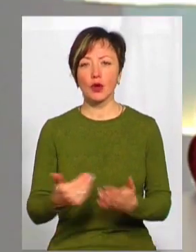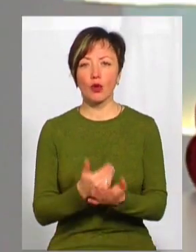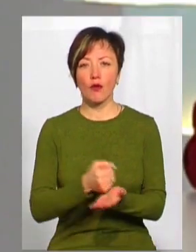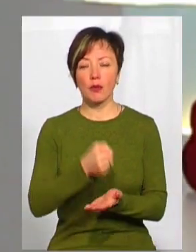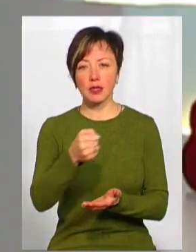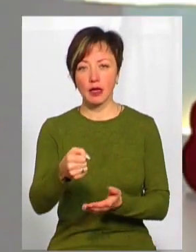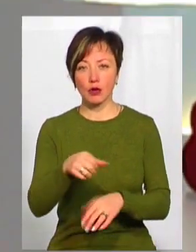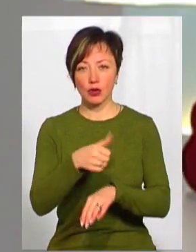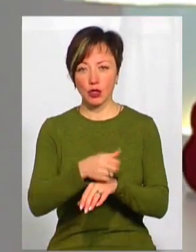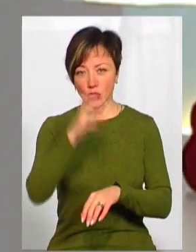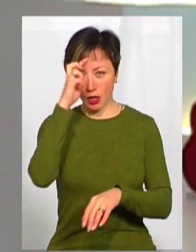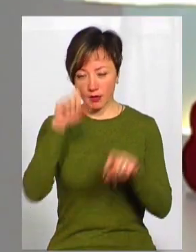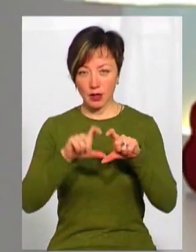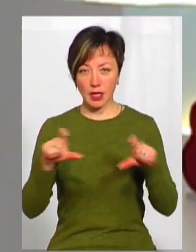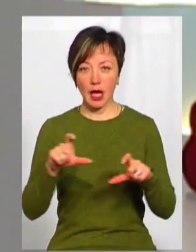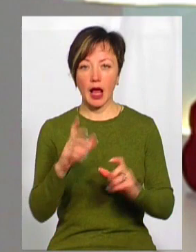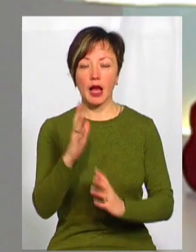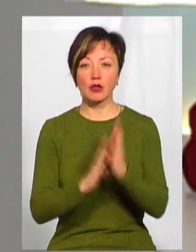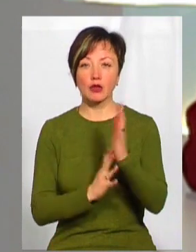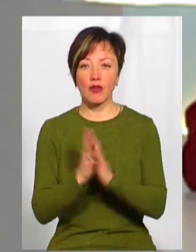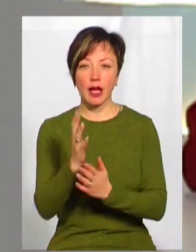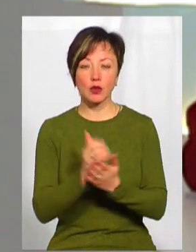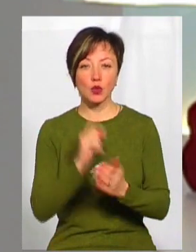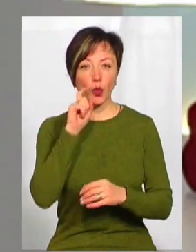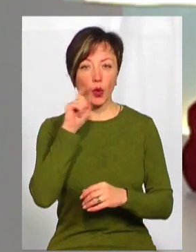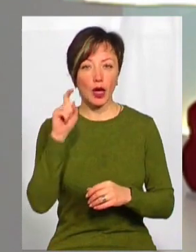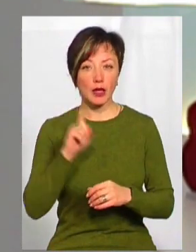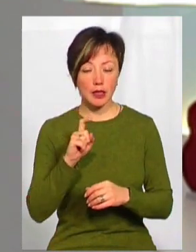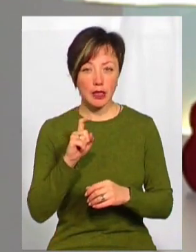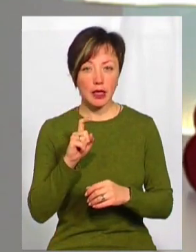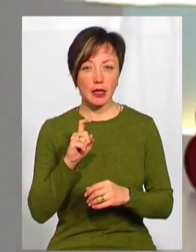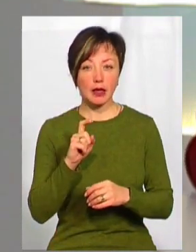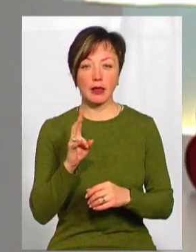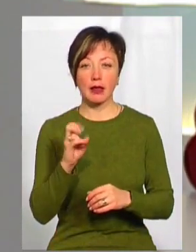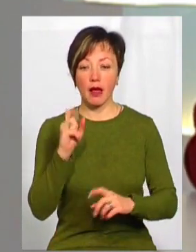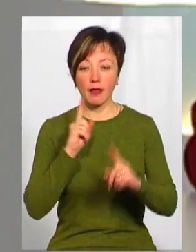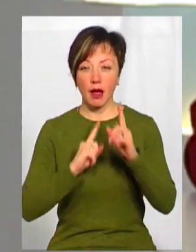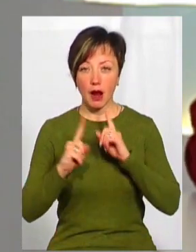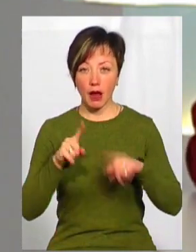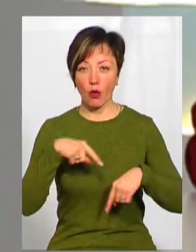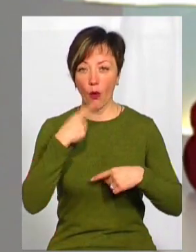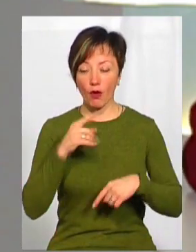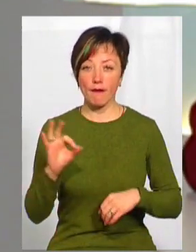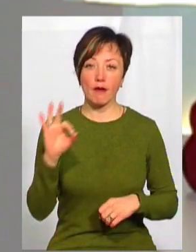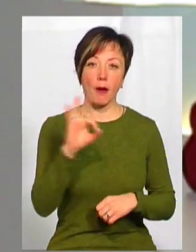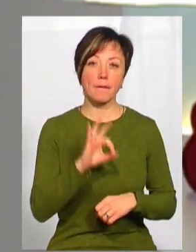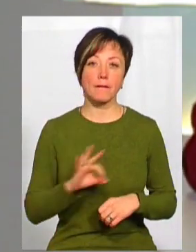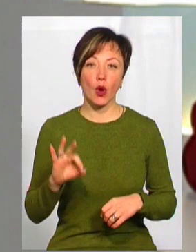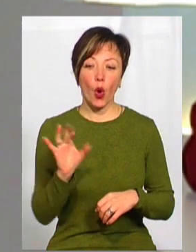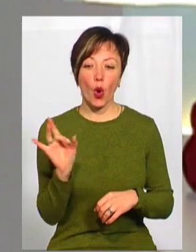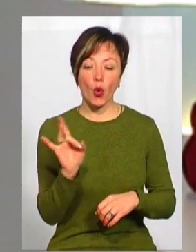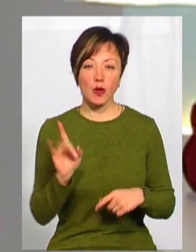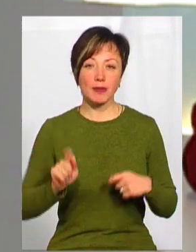Новопризначений очільник Державного агентства лісових ресурсів України Андрій Заблоцький на нараді говорив про